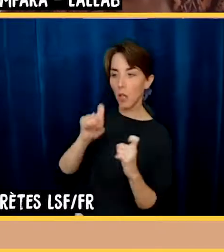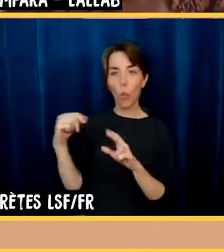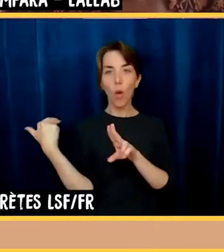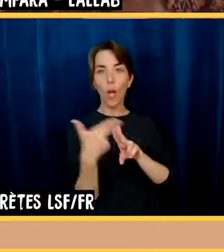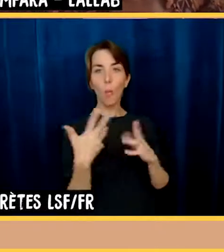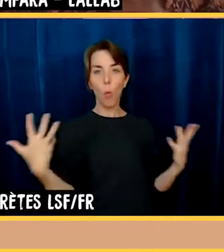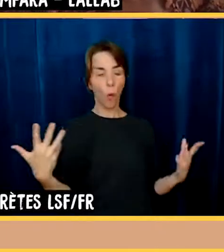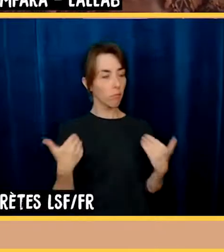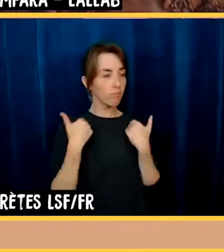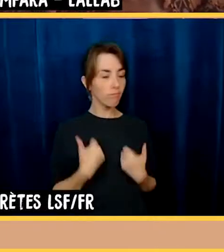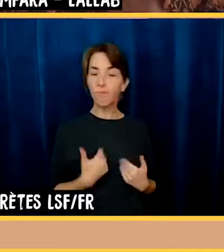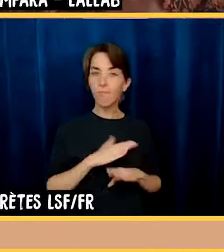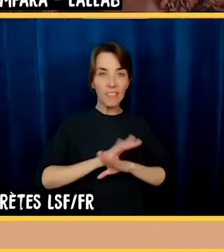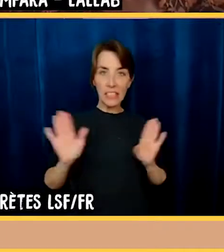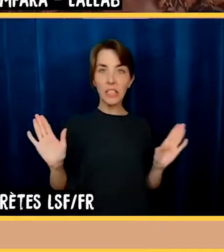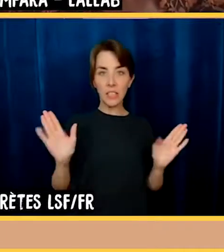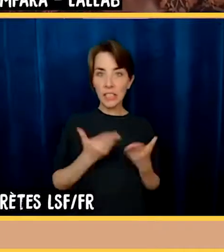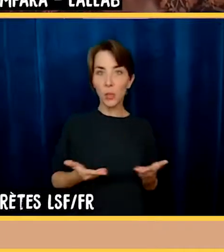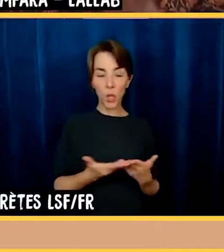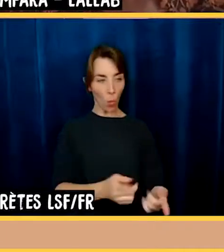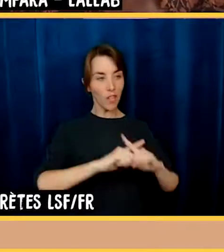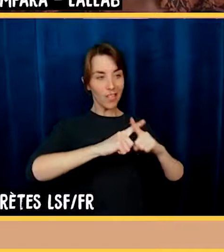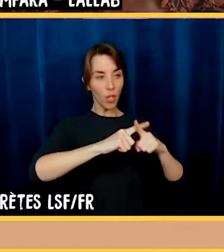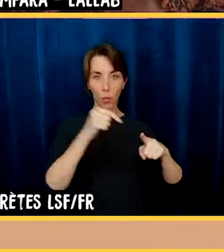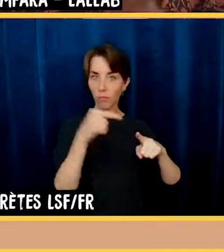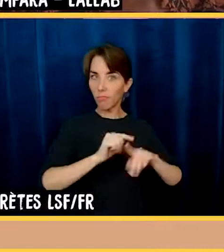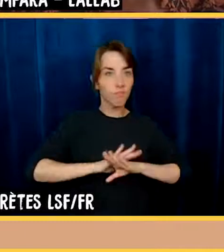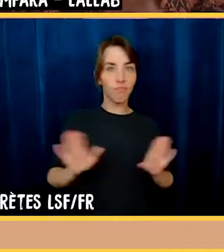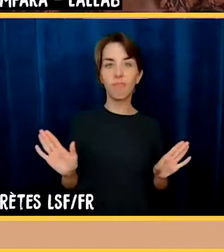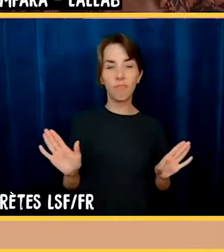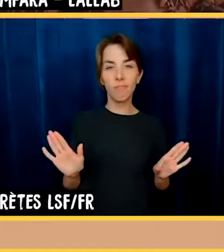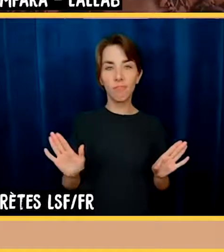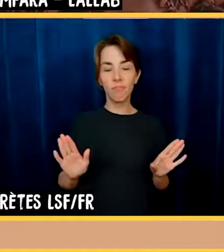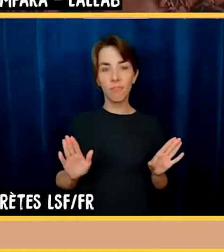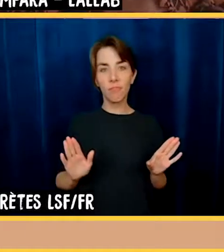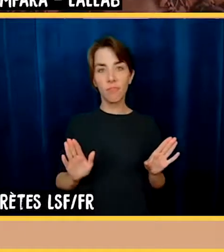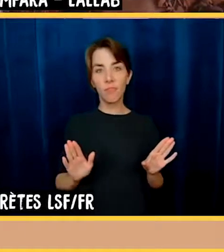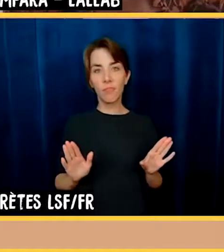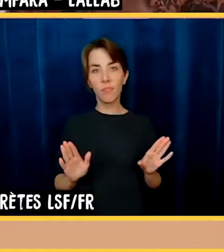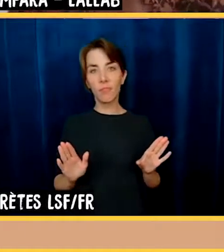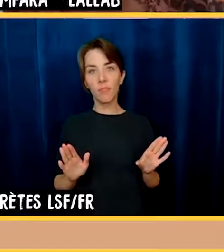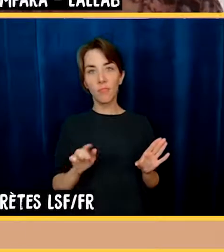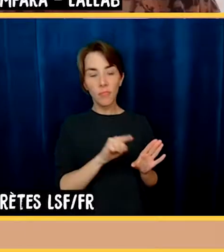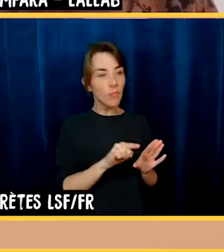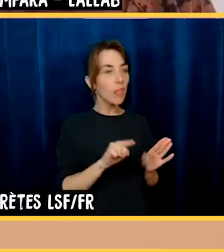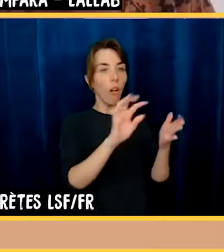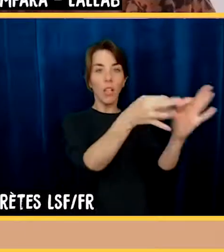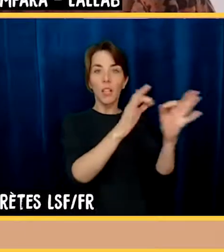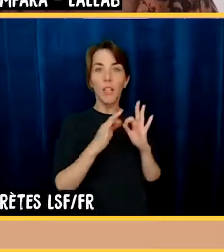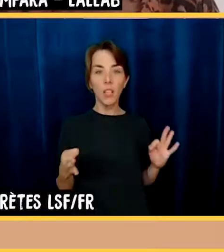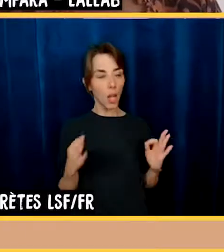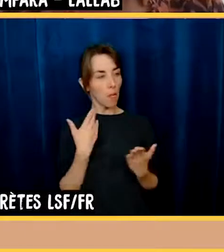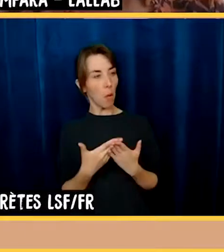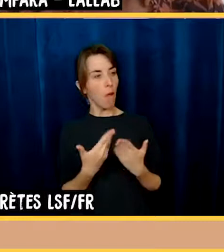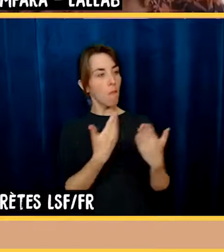le stade de négocier en fait ses droits en disant voilà, je te donne un hadith, tu me réponds par un hadith et je te prouve ça